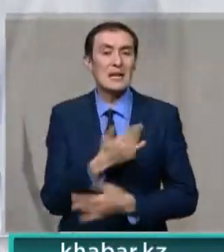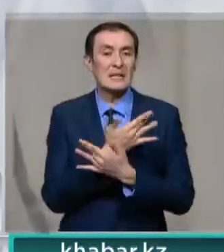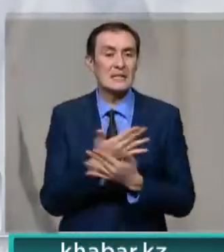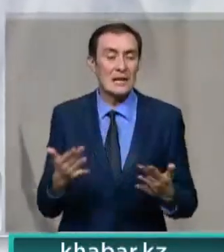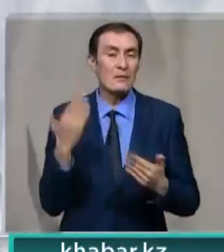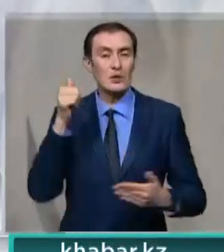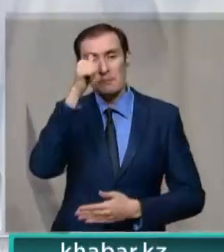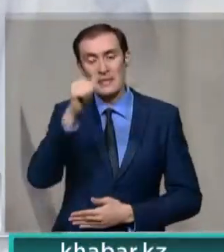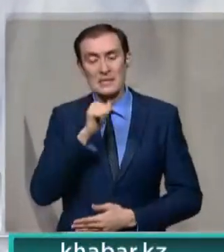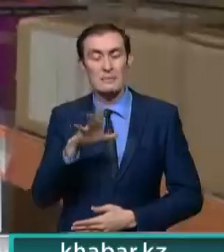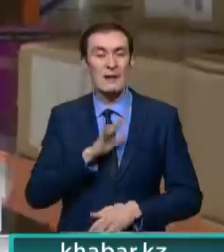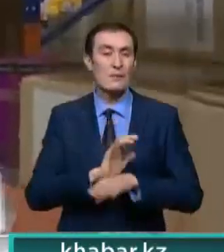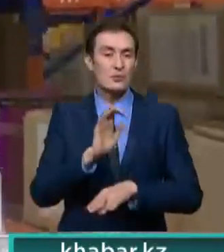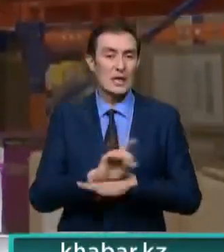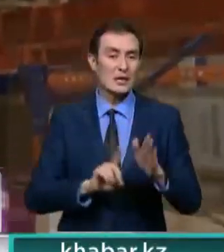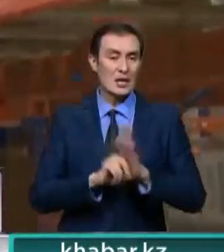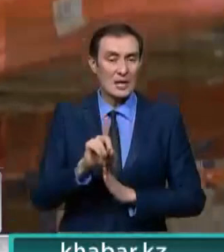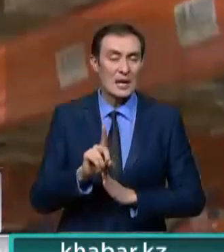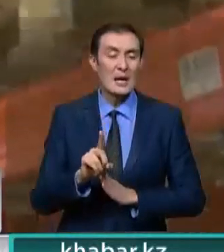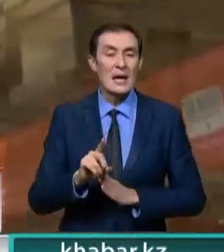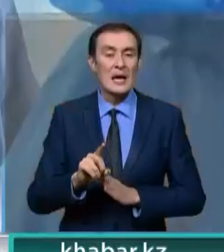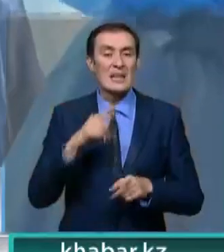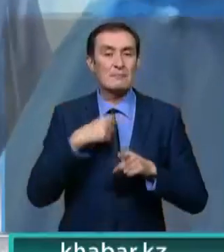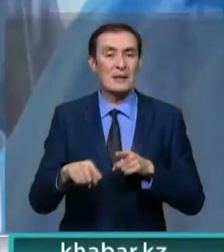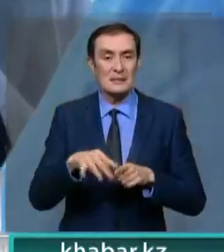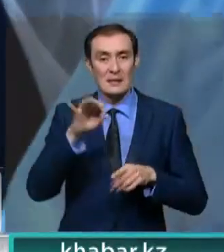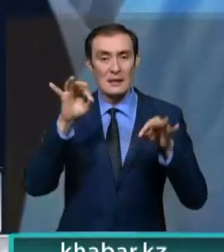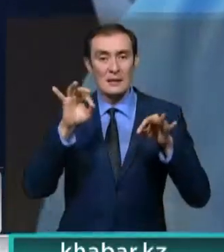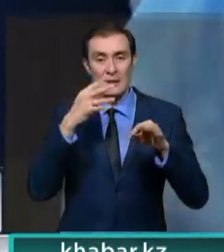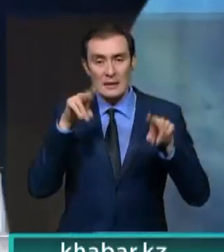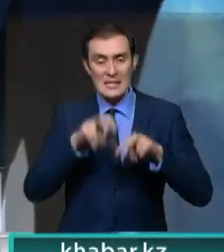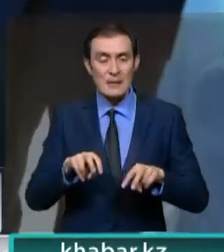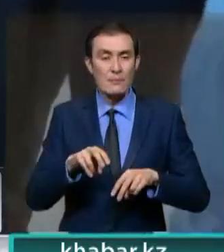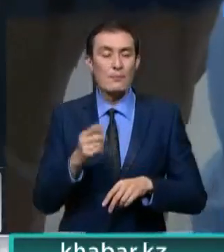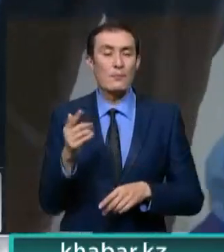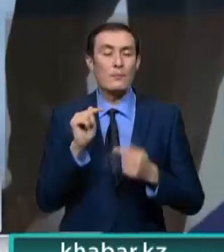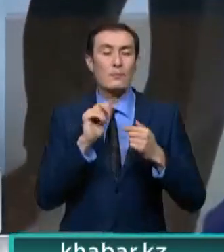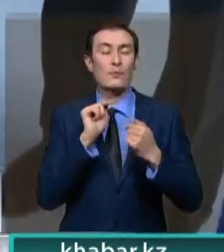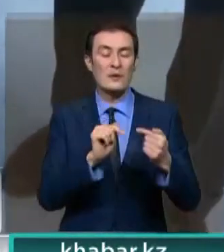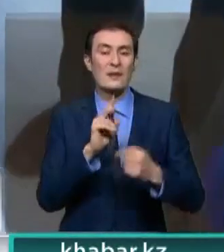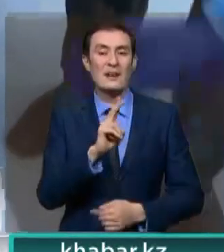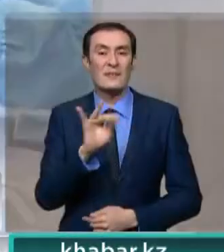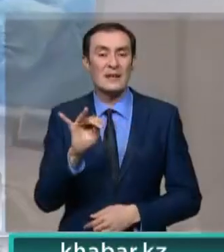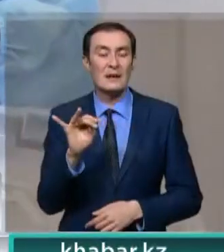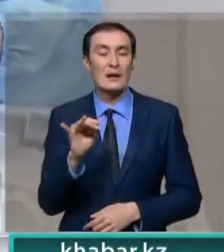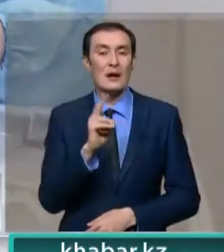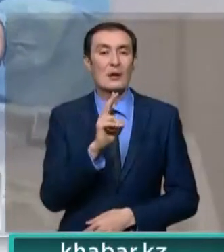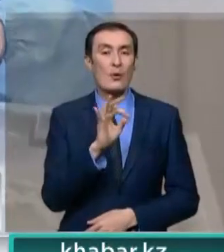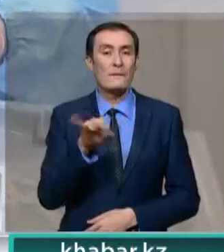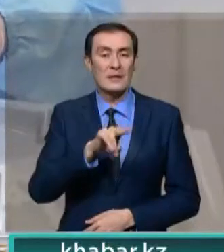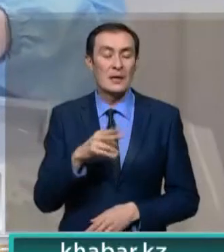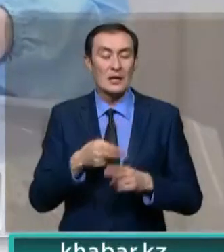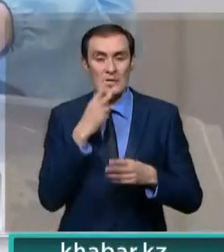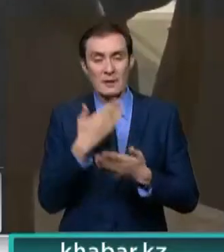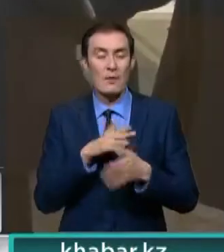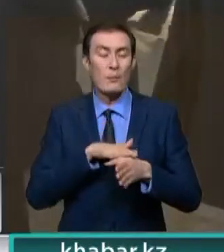В прошлом месяце здесь начали выпускать экспресс-тесты на коронавирус по 15 миллионов штук в год. Доложили главе правительства и о